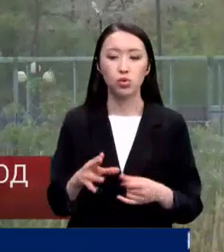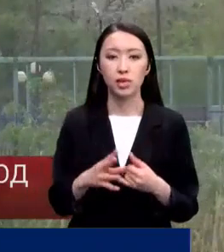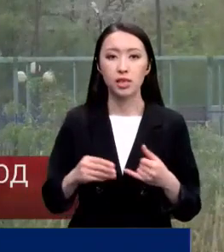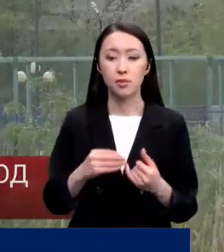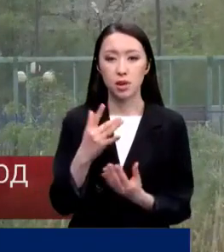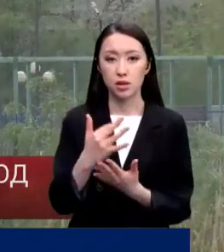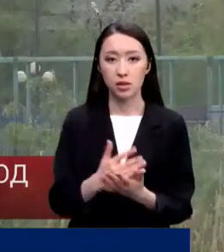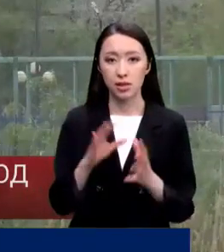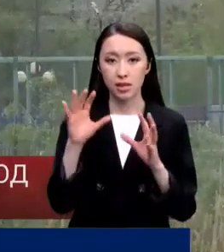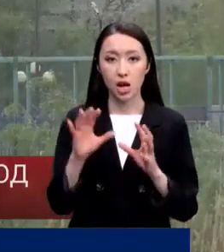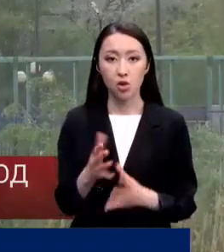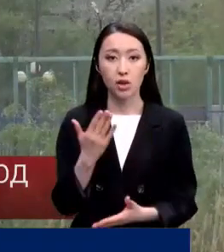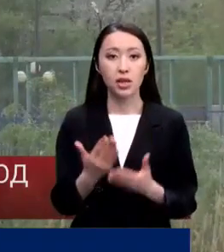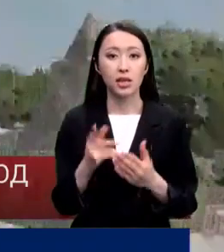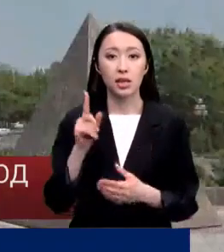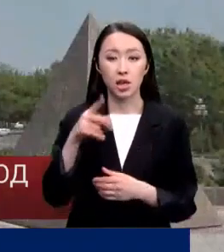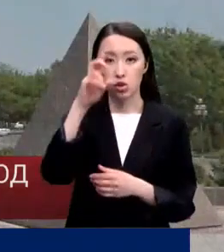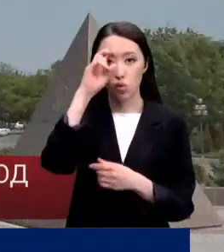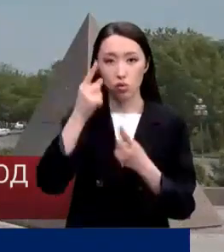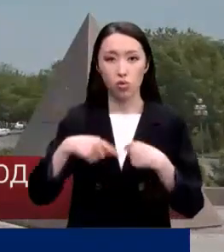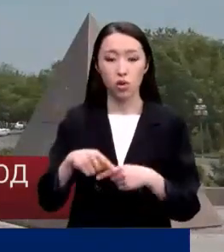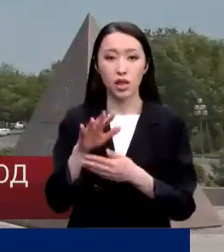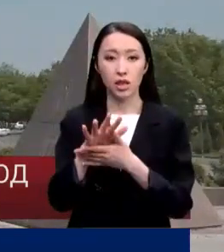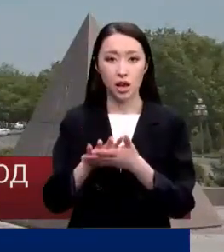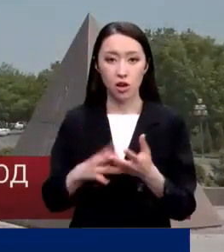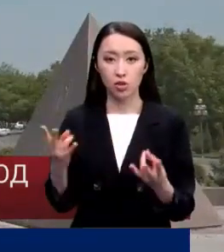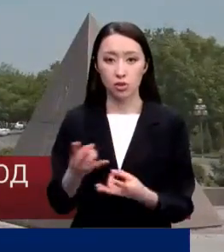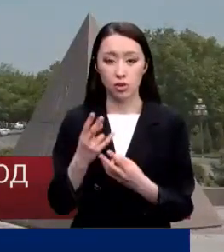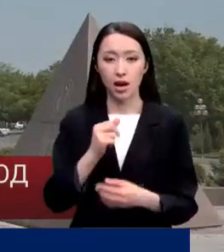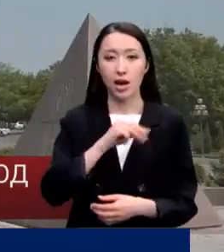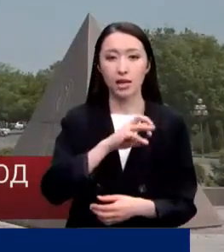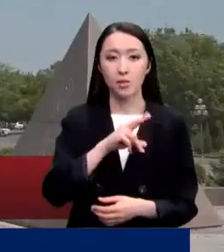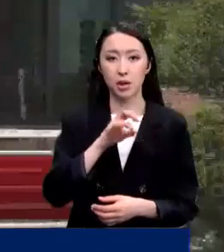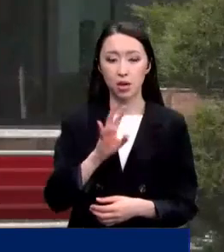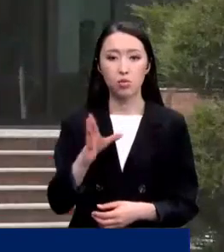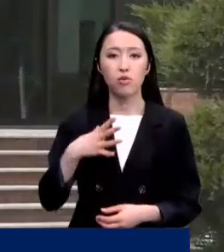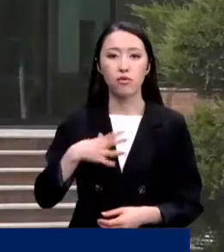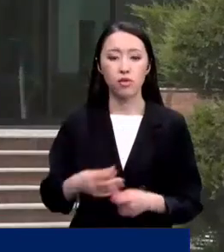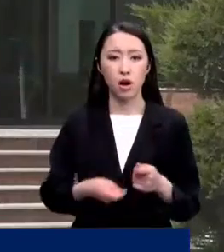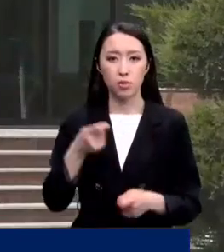кодекса. И если такие действия со стороны госорганов продолжатся, палата предпринимателей будет